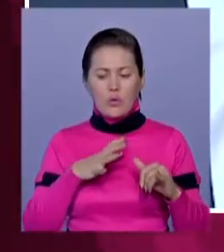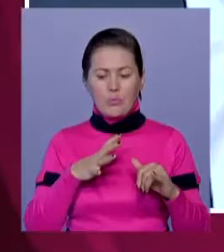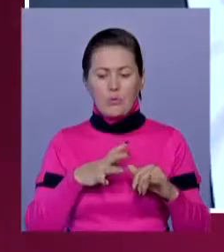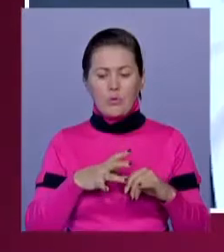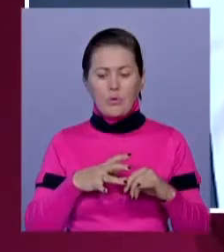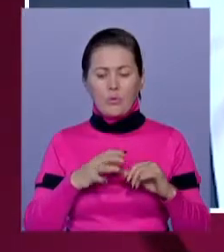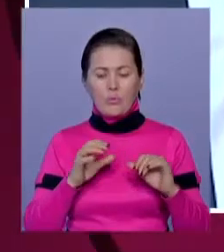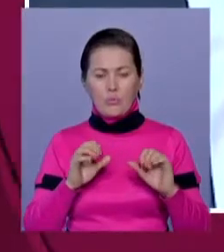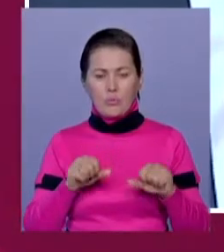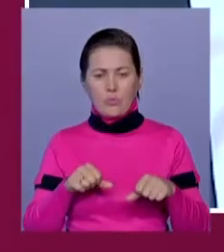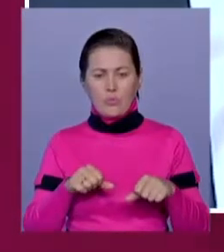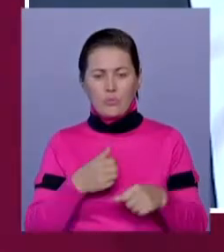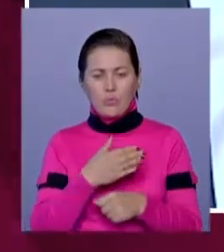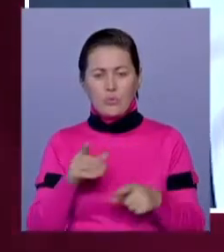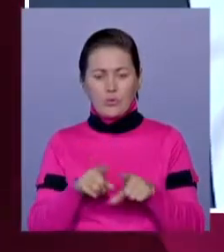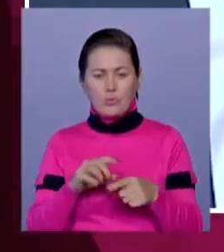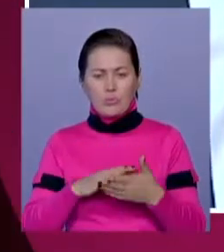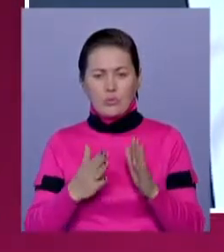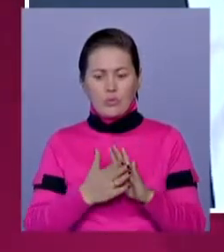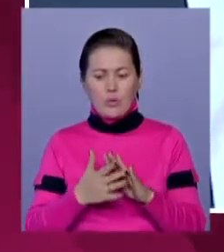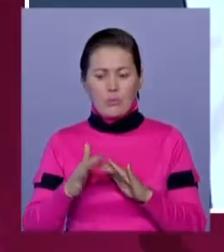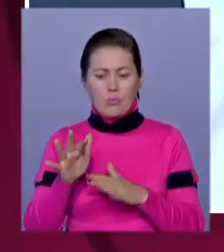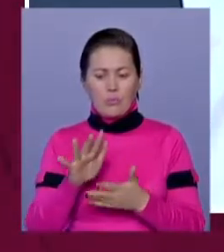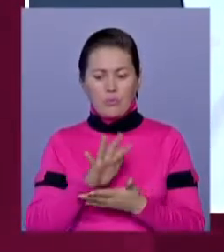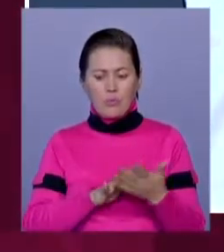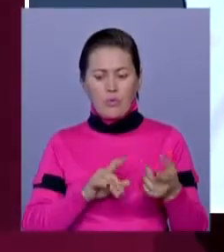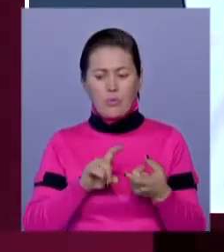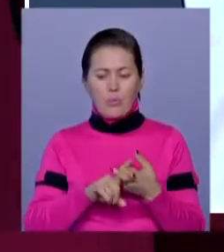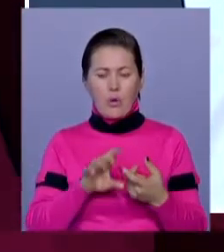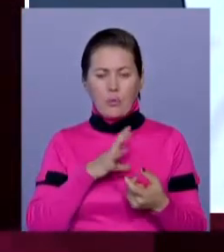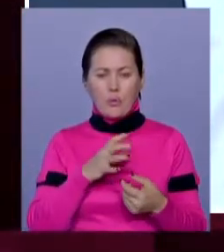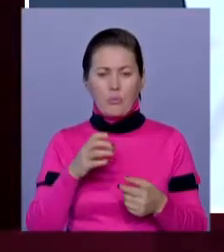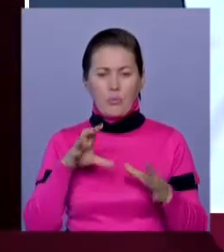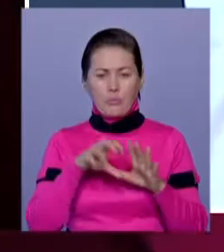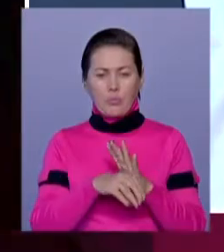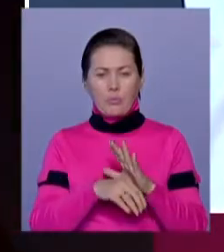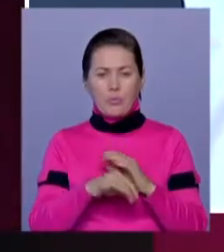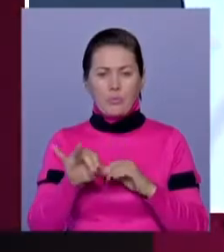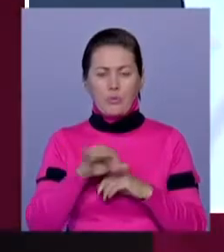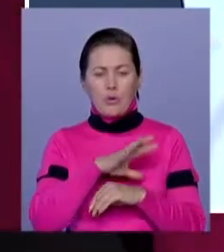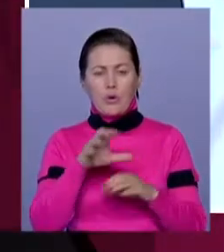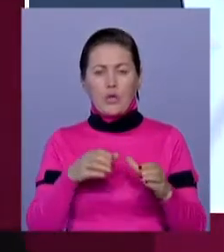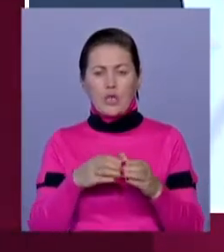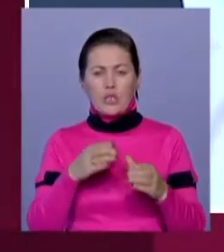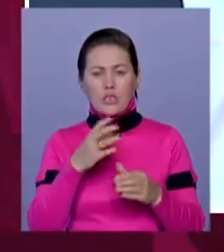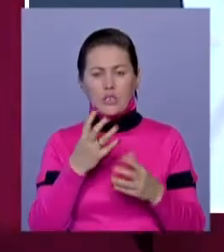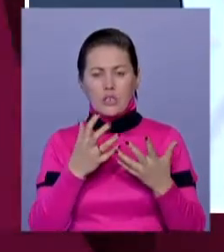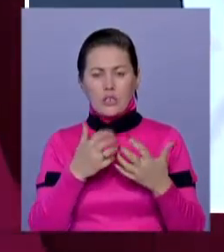арттырып отыруға онда жағдайлар жасалынады. Сонымен қатар бүгін штаттардың жан